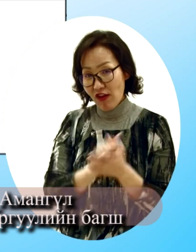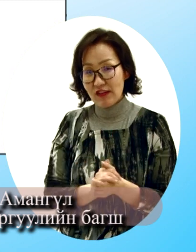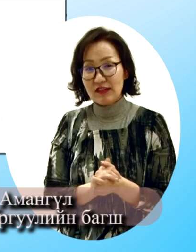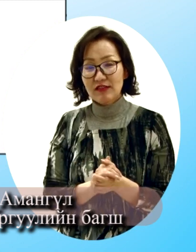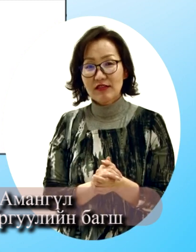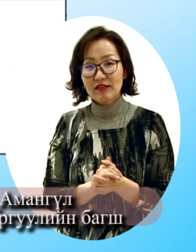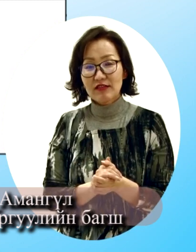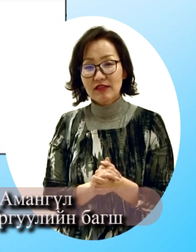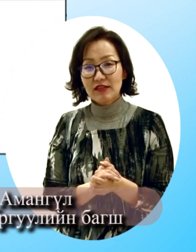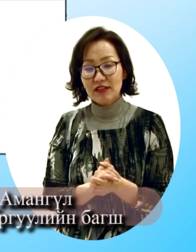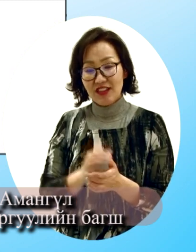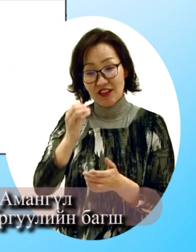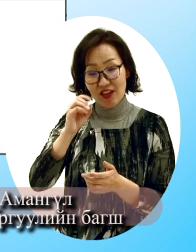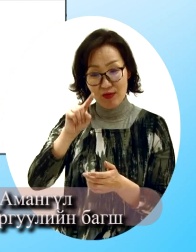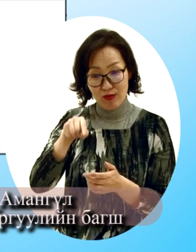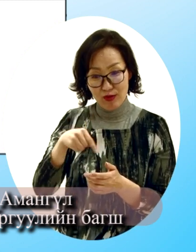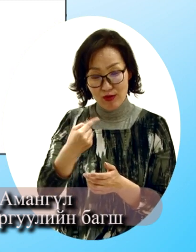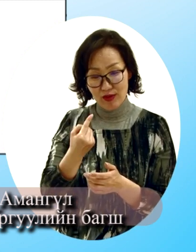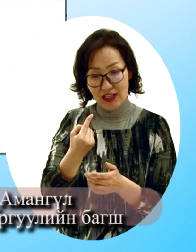Есеп 12. Ең үлкен өлшемді тап.